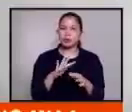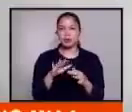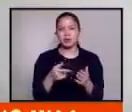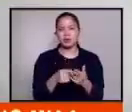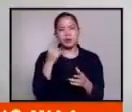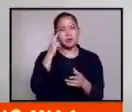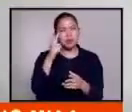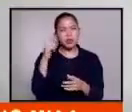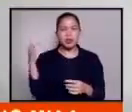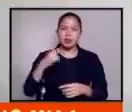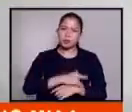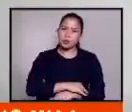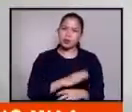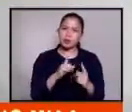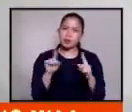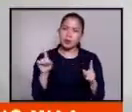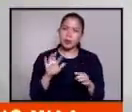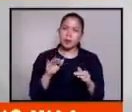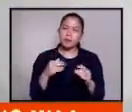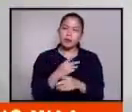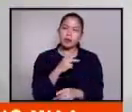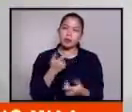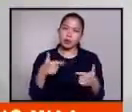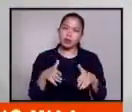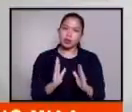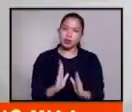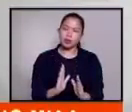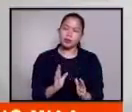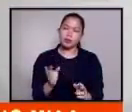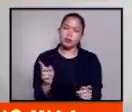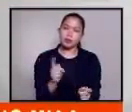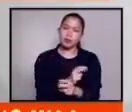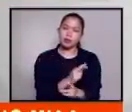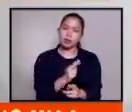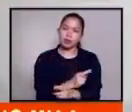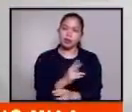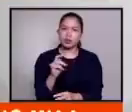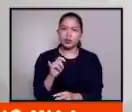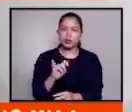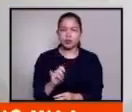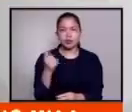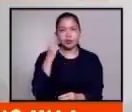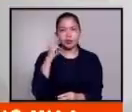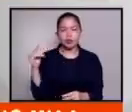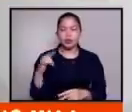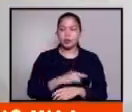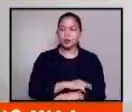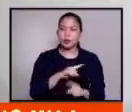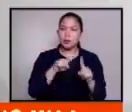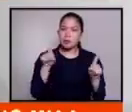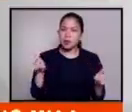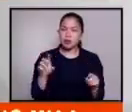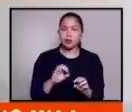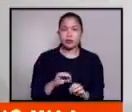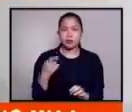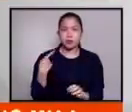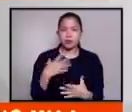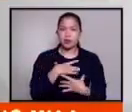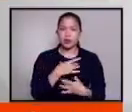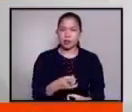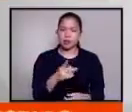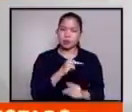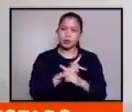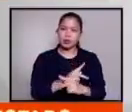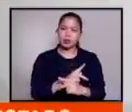the airport to ban or to disallow regular taxis from picking up sa airport. Mm-hmm. Pero na lang kung meron silang gustong